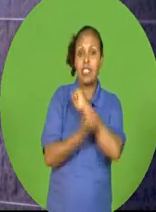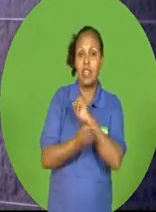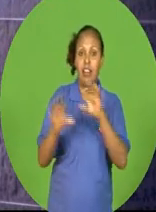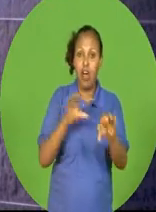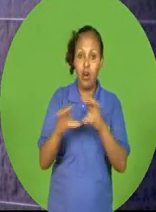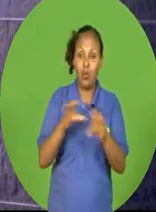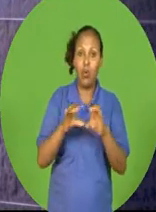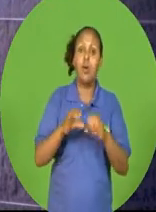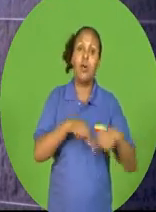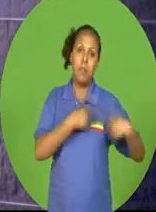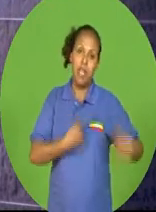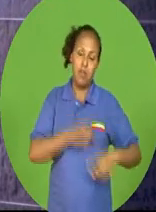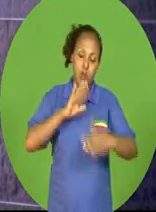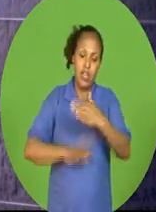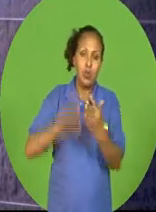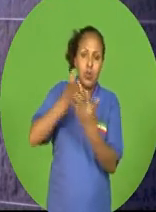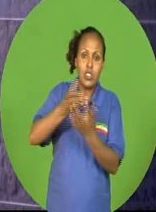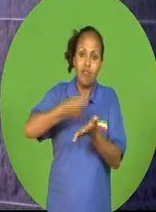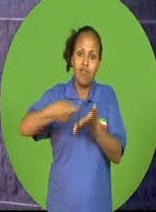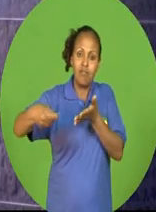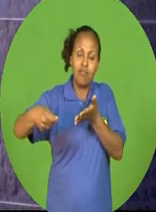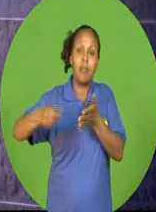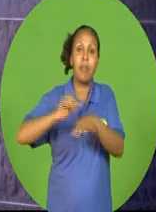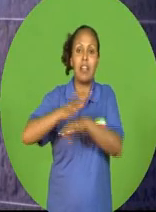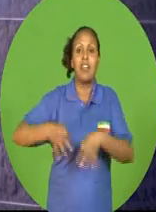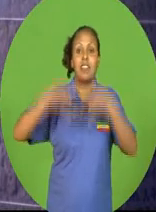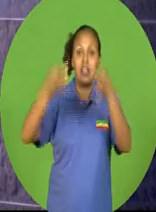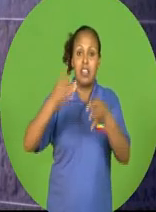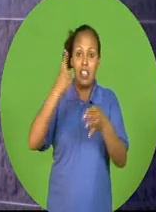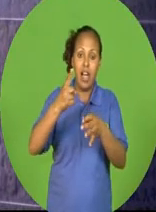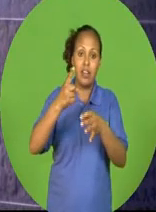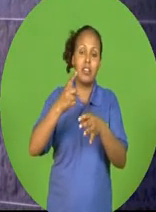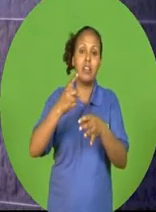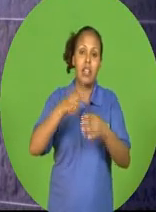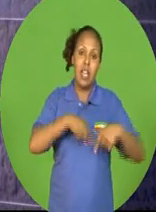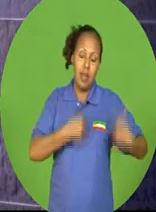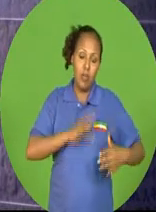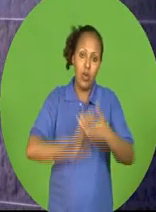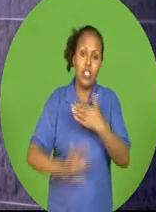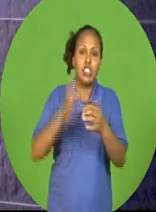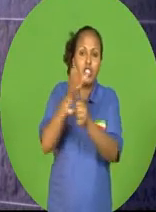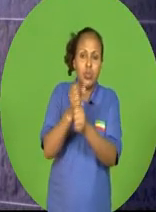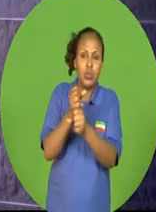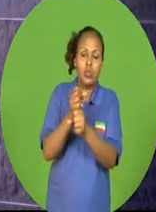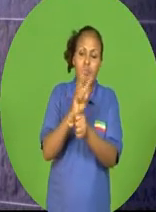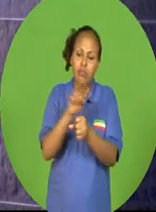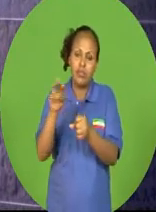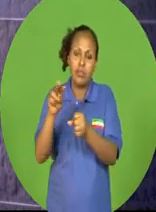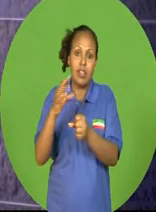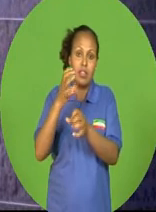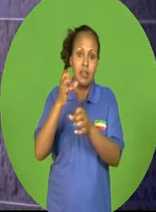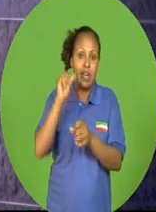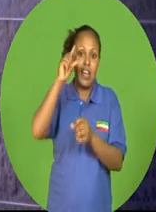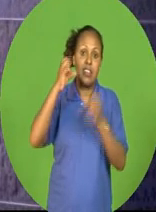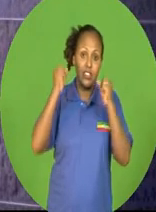እውቀቱን መሰረት አድርጎ በልብ ወለዱ ውስጥ ያስተላልፋል። የአንድን ልብ ወለድ ጭብጥ በማንበብ ጭብጡን